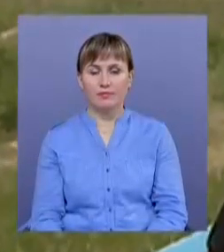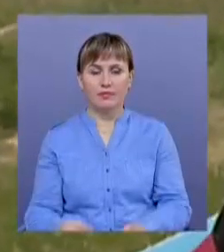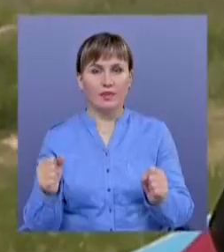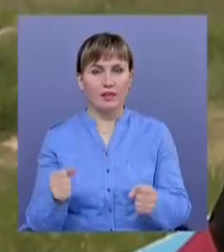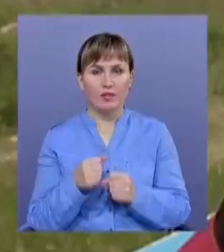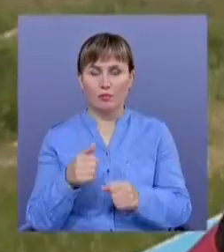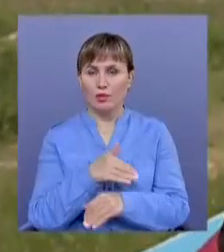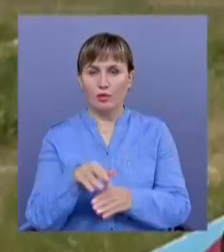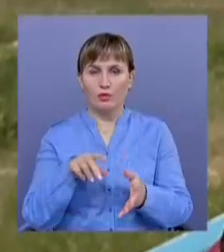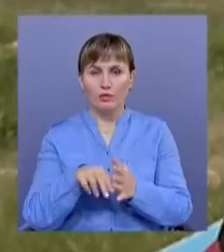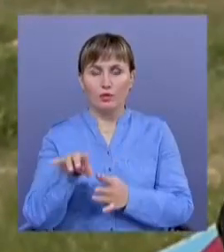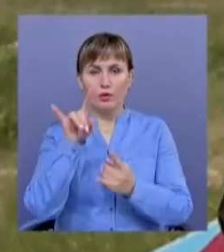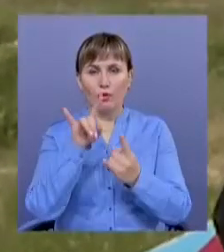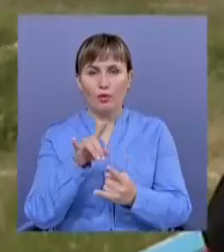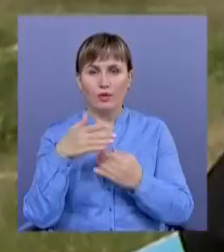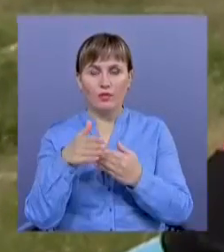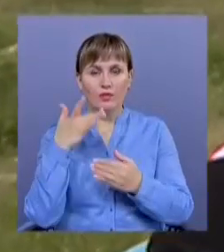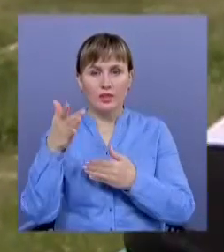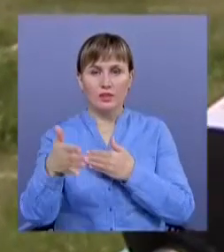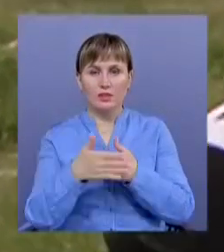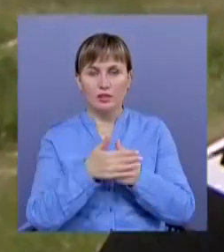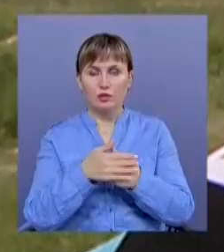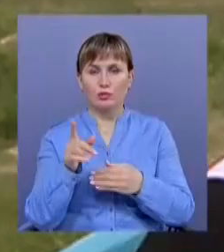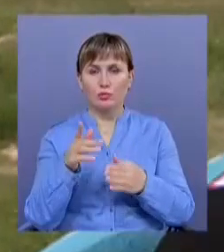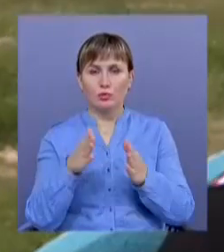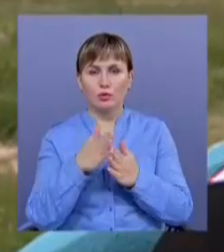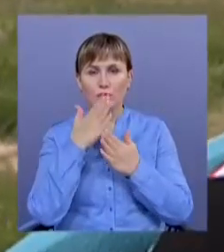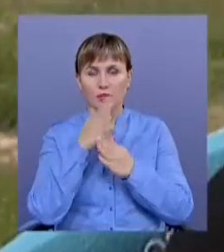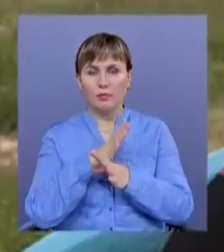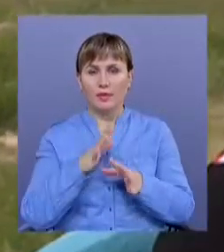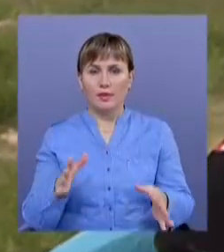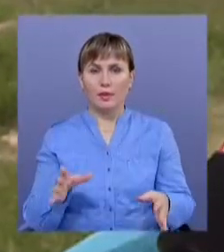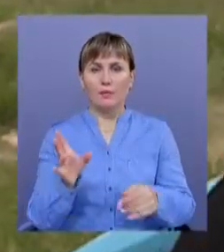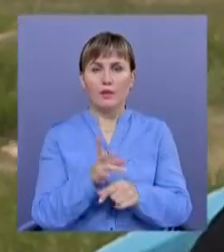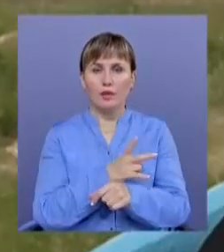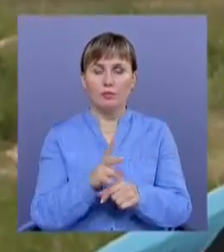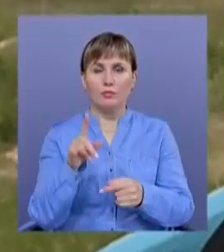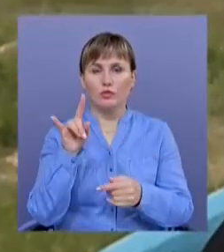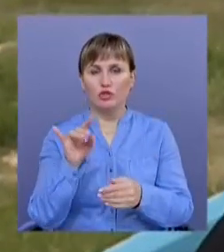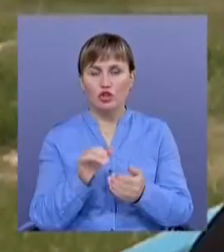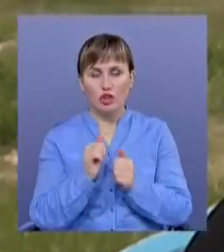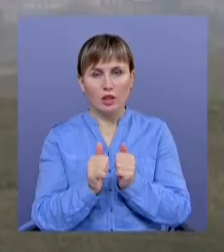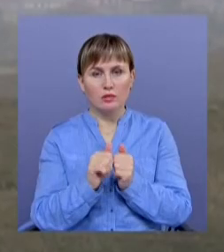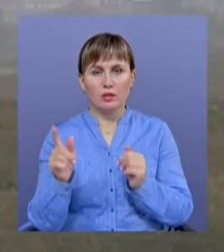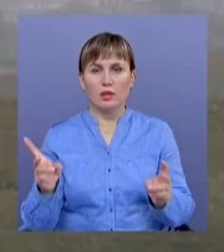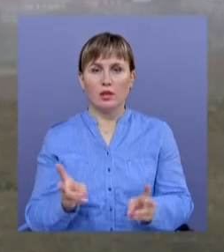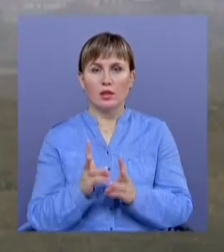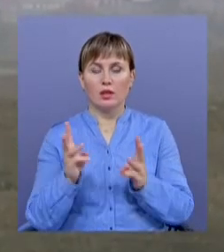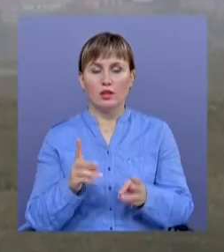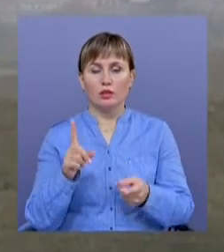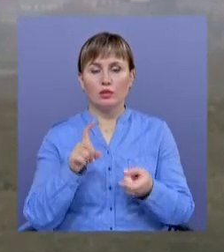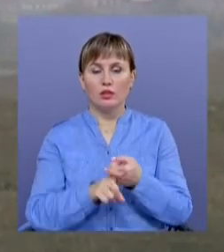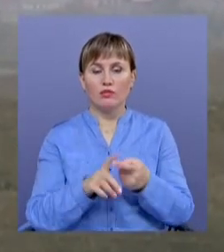Невозможно на улицу выйти. Окна, двери всегда закрываем, чтобы дома запаха не было. По ночам часто там горит. Что